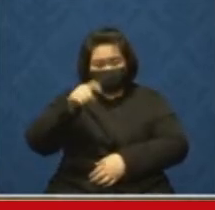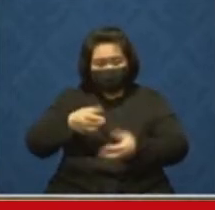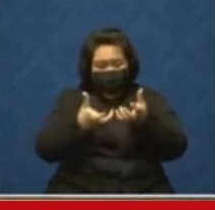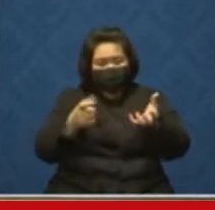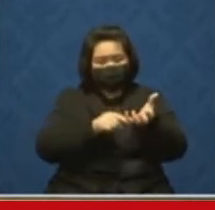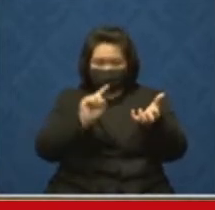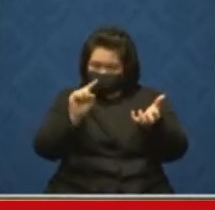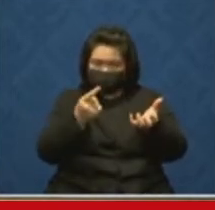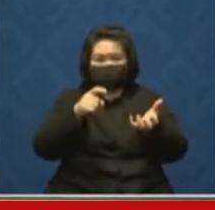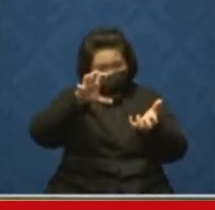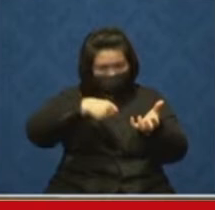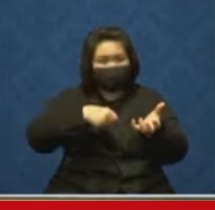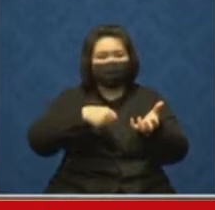ม่